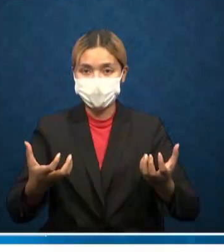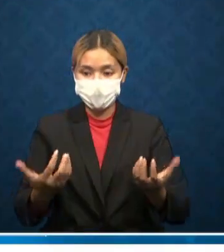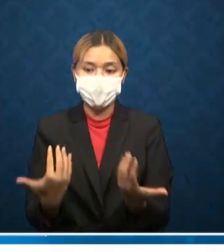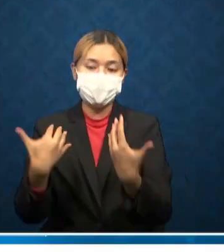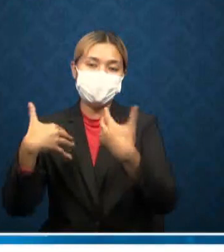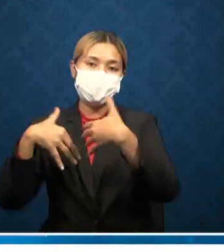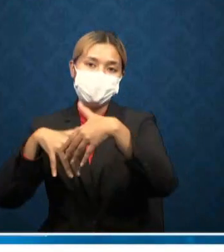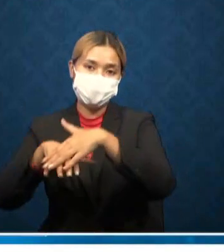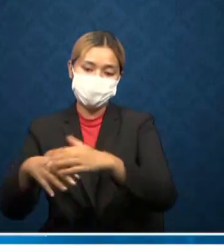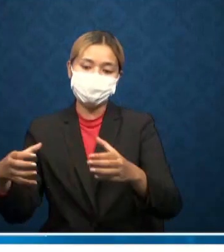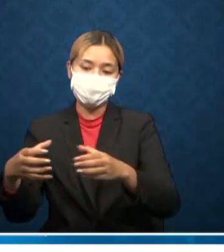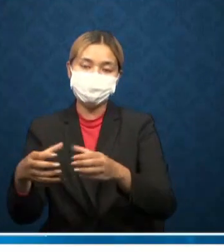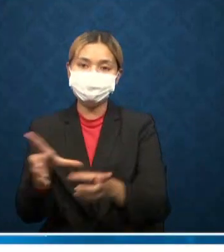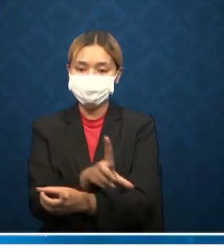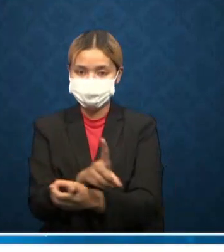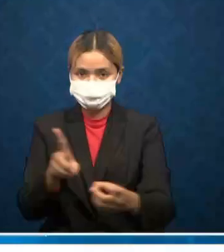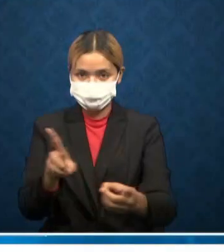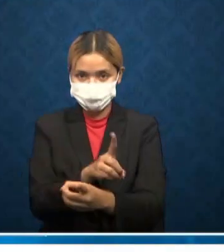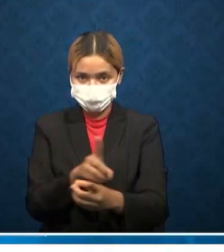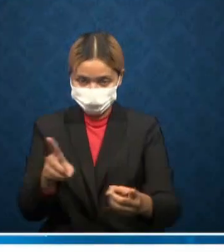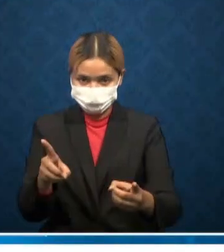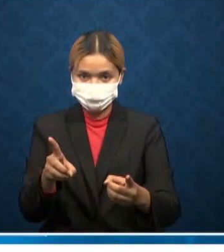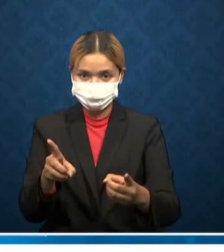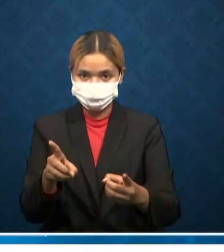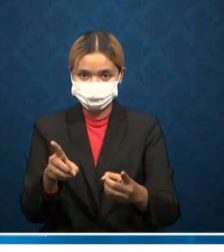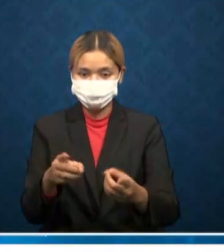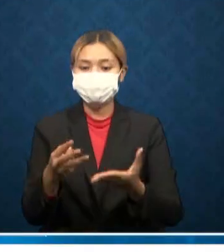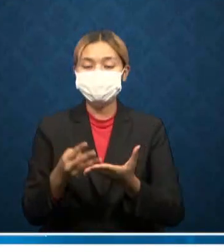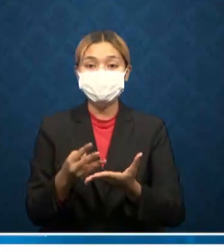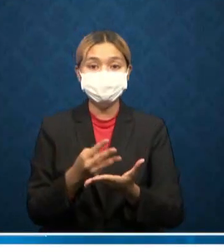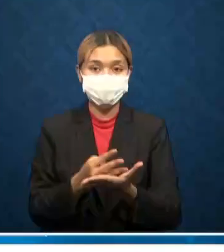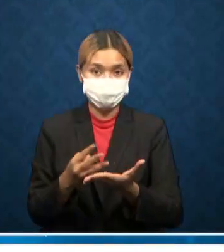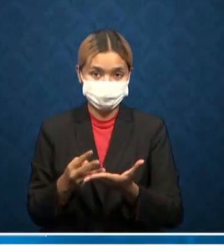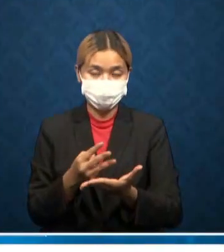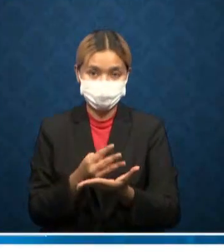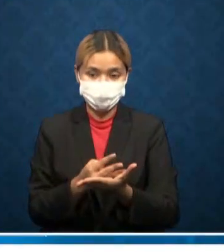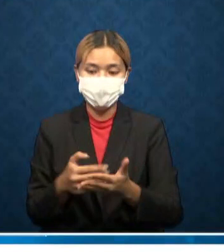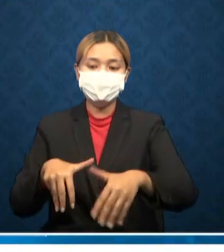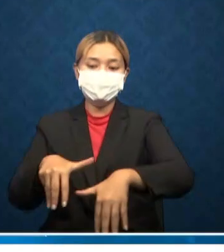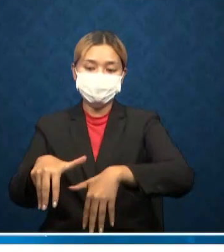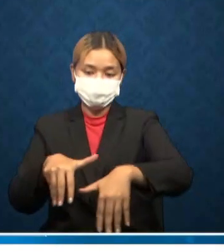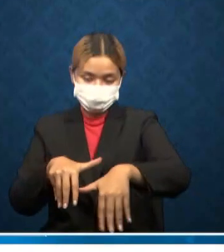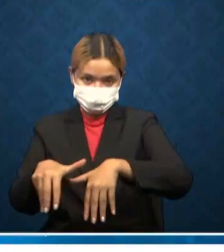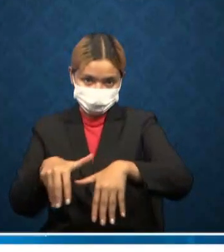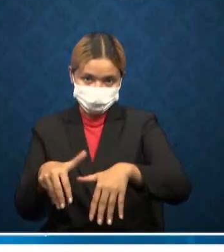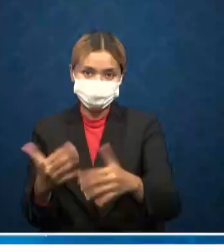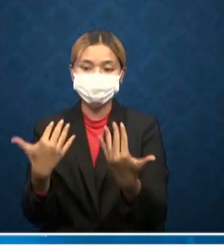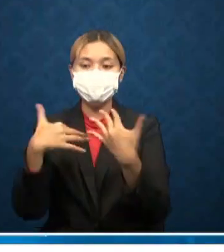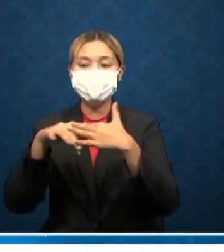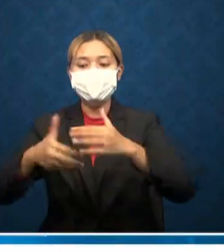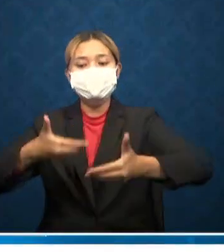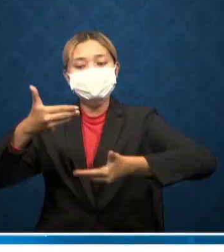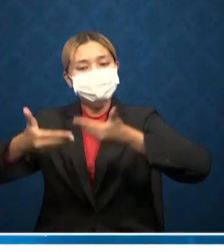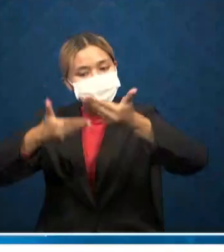ภาพประชาสังคมนะคะพระประชาสังคมทั้งภาควิชาการภาคประชาชนก็จะต้องมีส่วนร่วมในการจัดการ